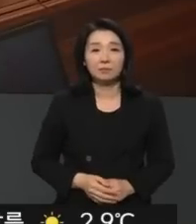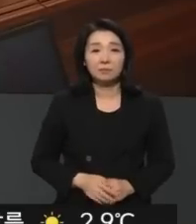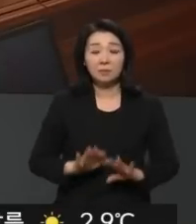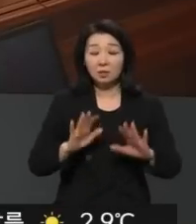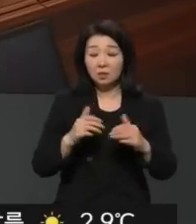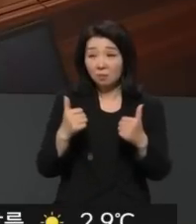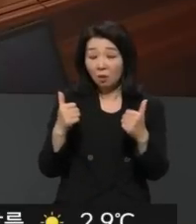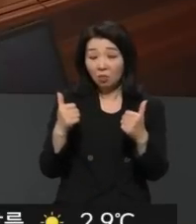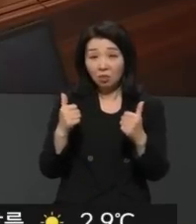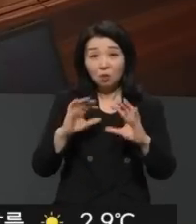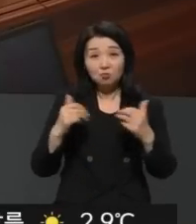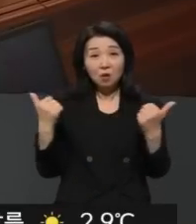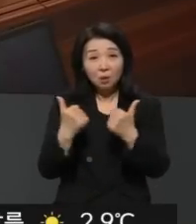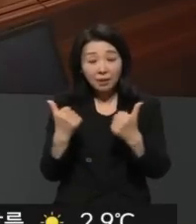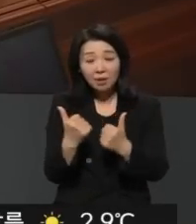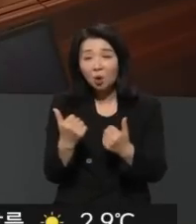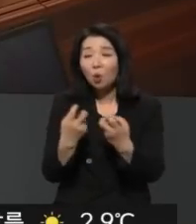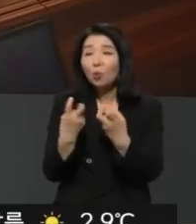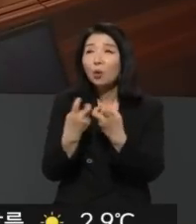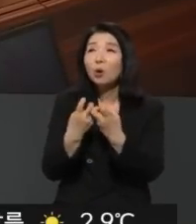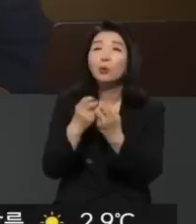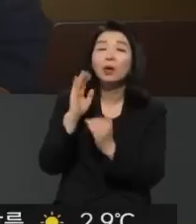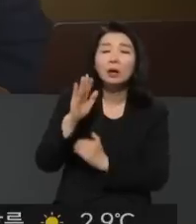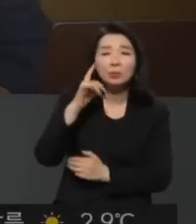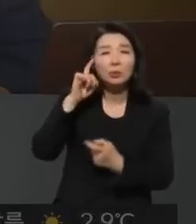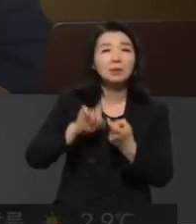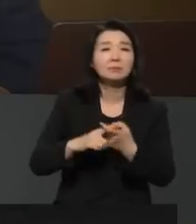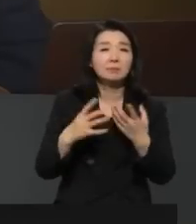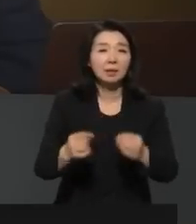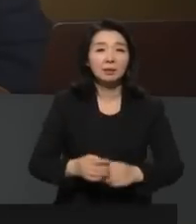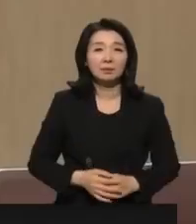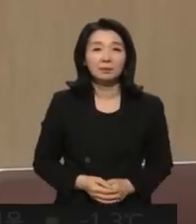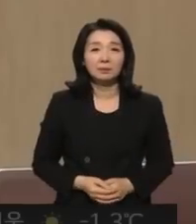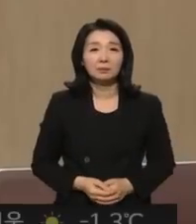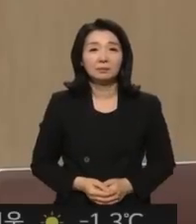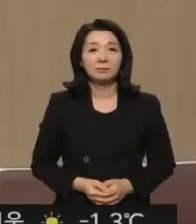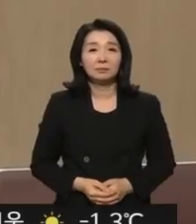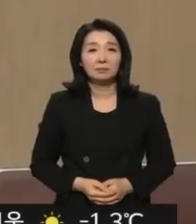이번 국무회의는 어떻게 할지에도 관심이 쏠리고 있습니다.